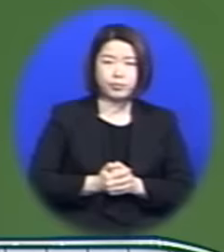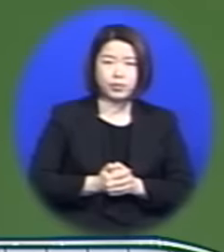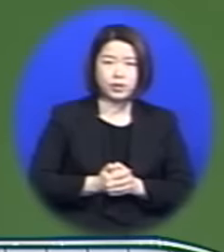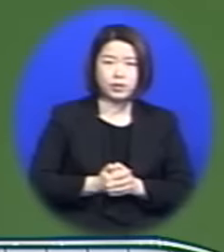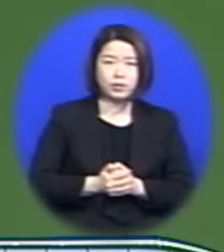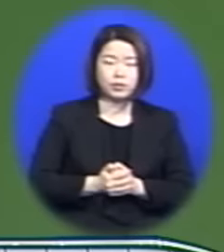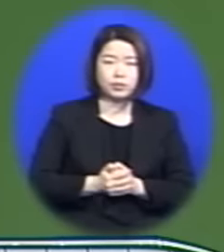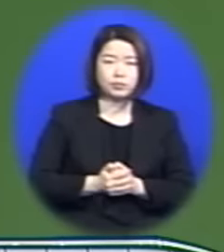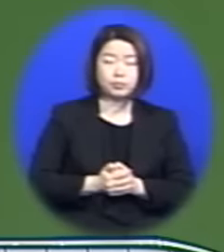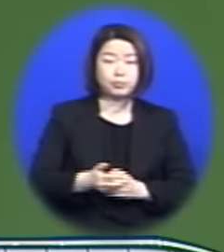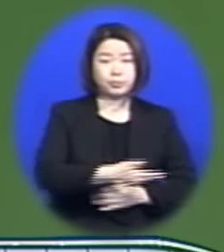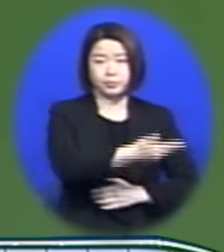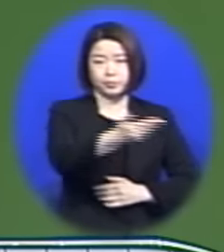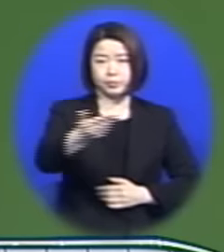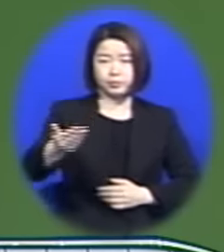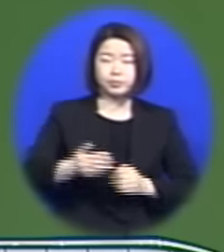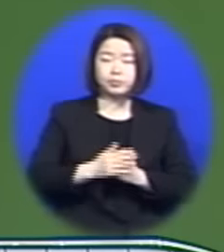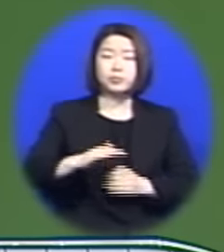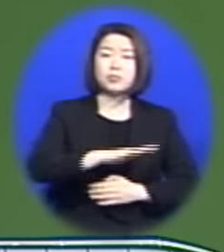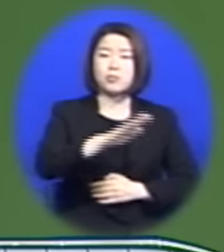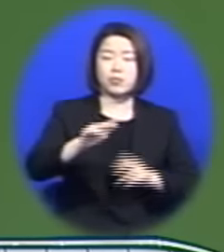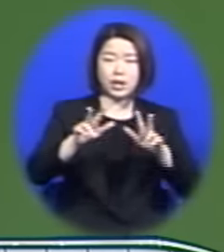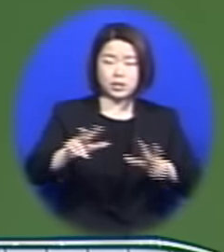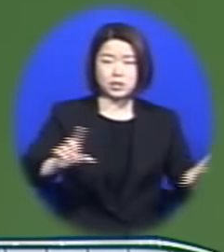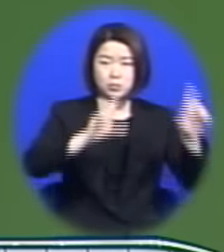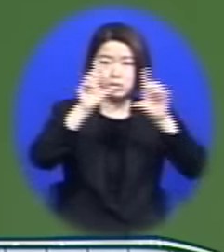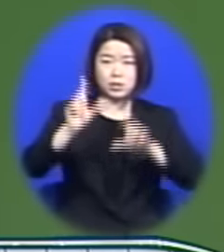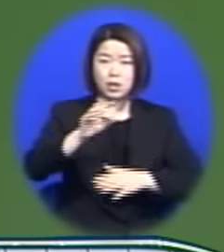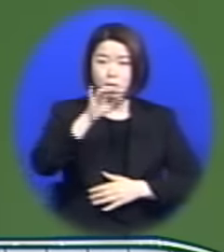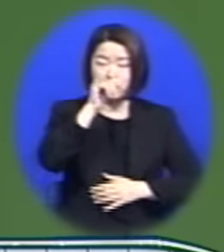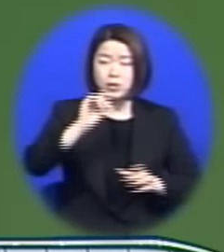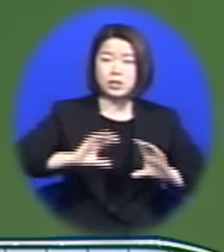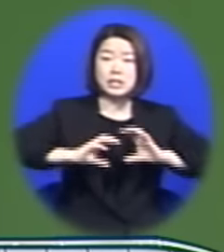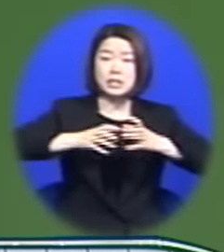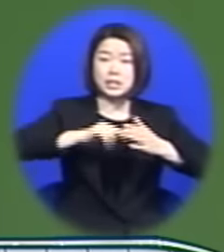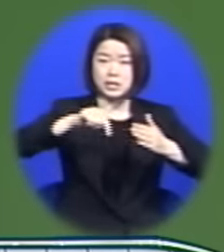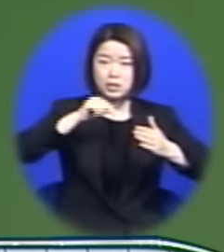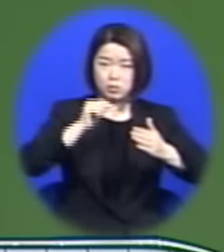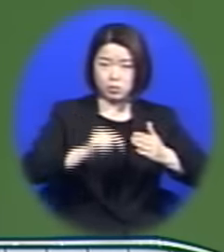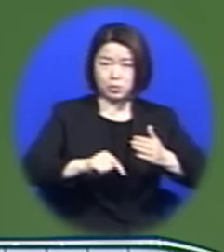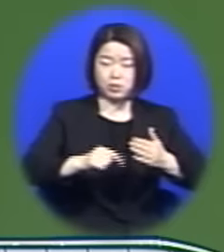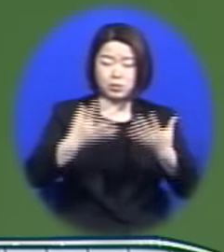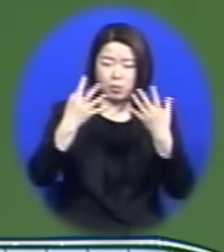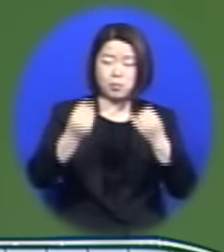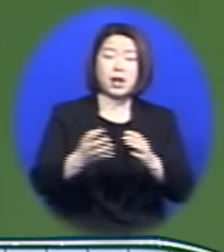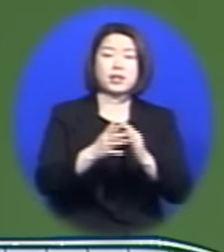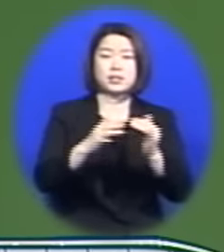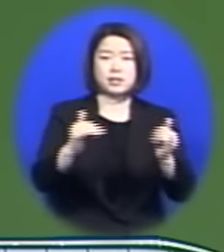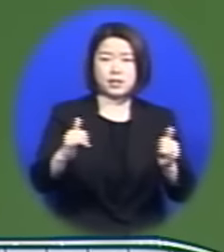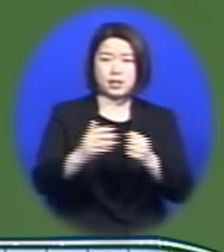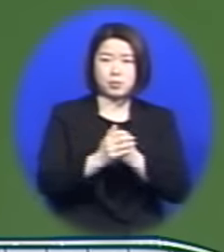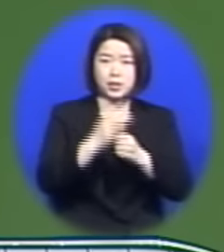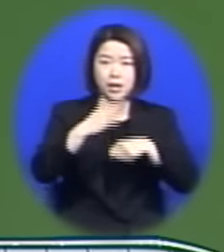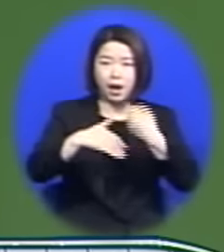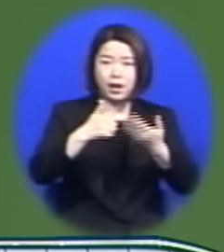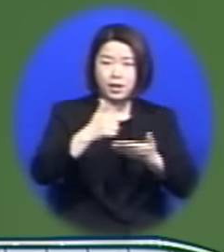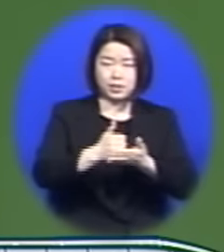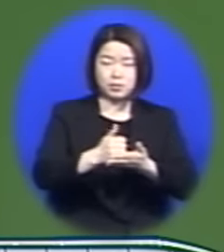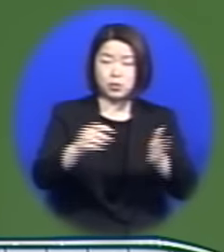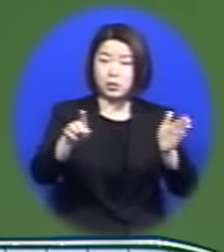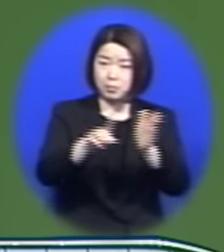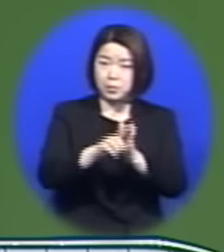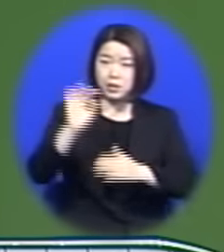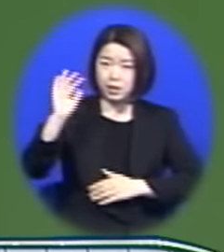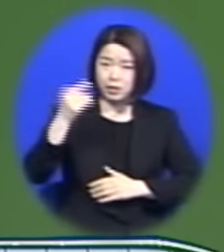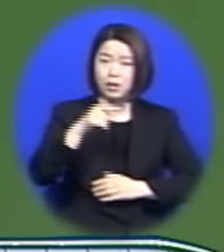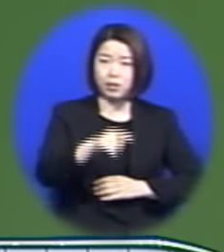아니다 여러분 우리가 지금 살고 있는 세상에서 많은 사람들이 하나님을 믿게 되는